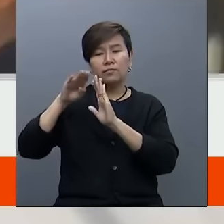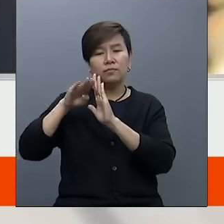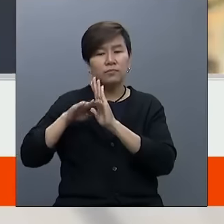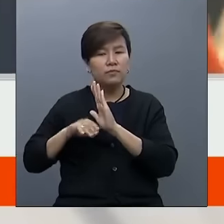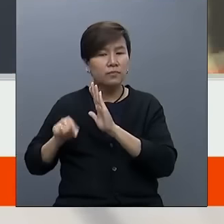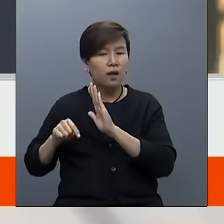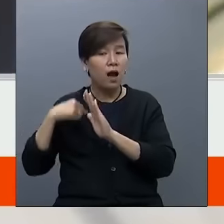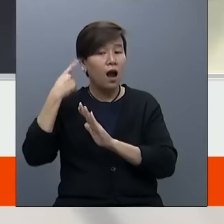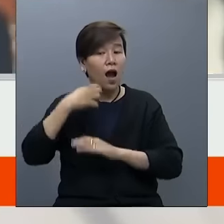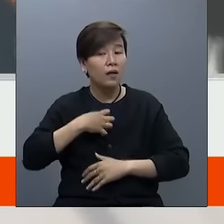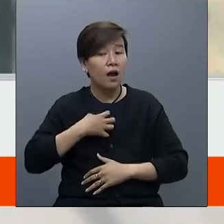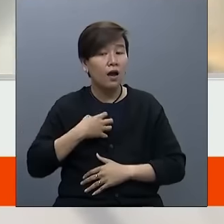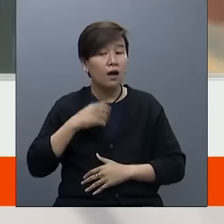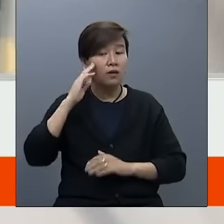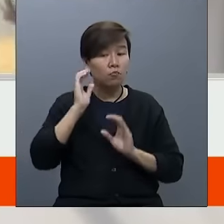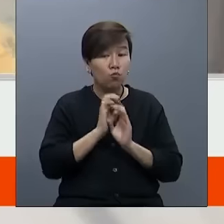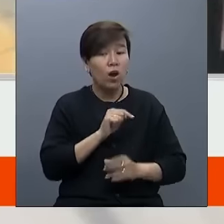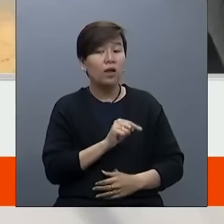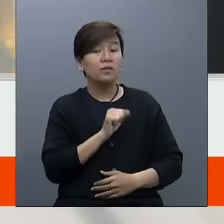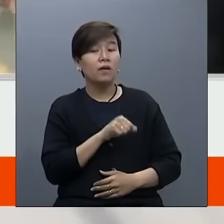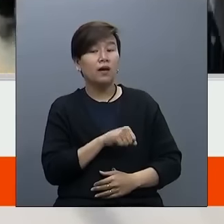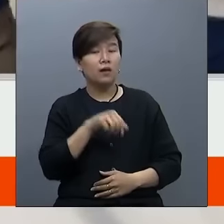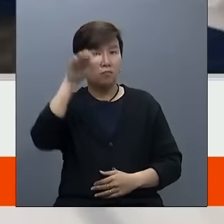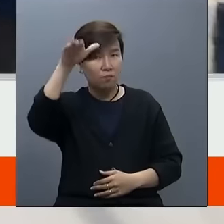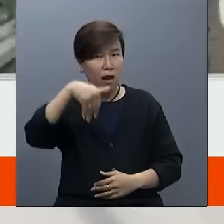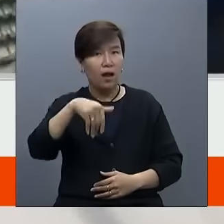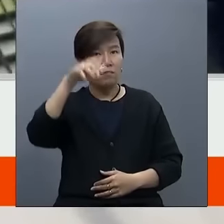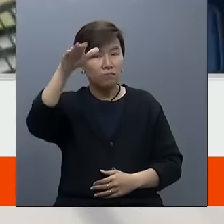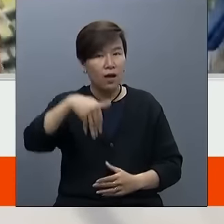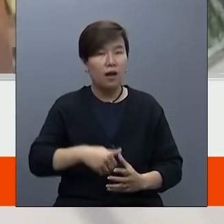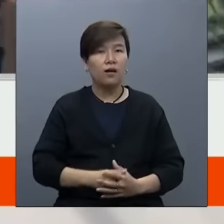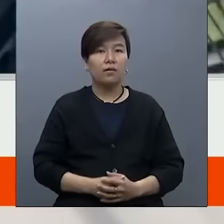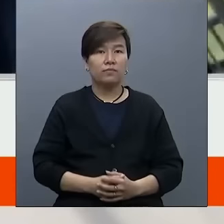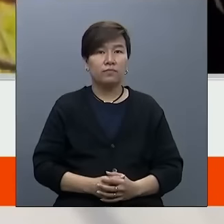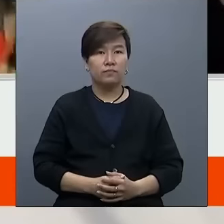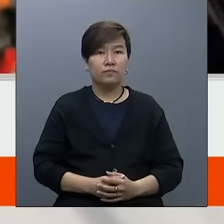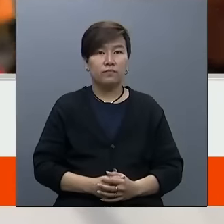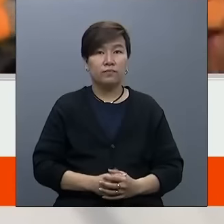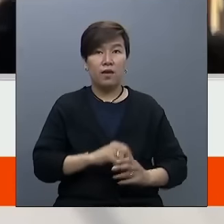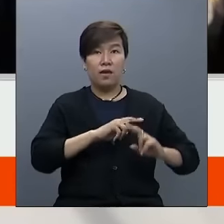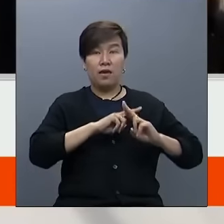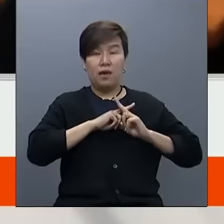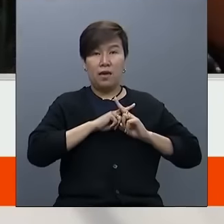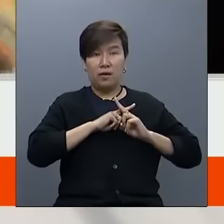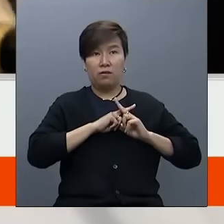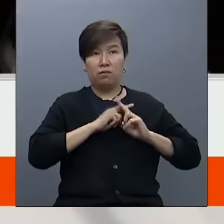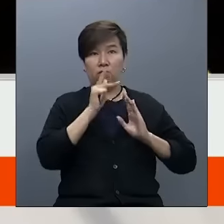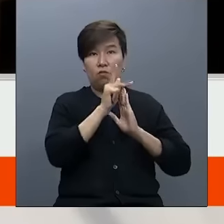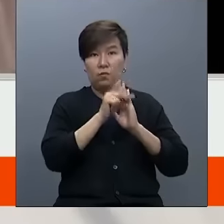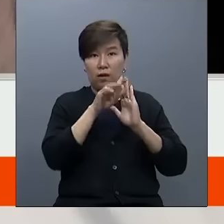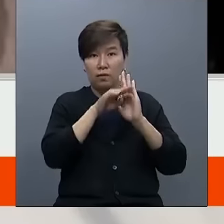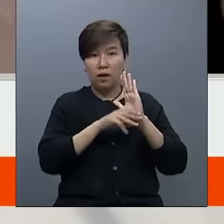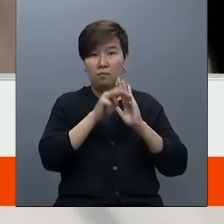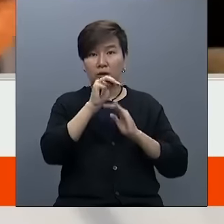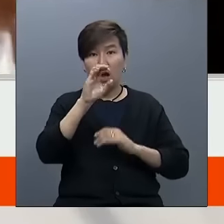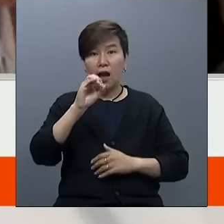ากเรียกอะครับพนักงาน สอบสวน เรียกมาแจ้งข้อหาเพราะฉะนั้นพนักงานสอบสวนออกหมายเรียกได้เองตามประมวลกฎหมายวิธีพิจารณาความอาญามาตรา52เล